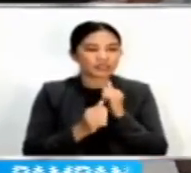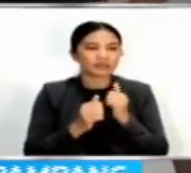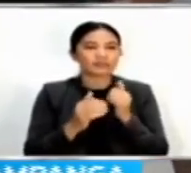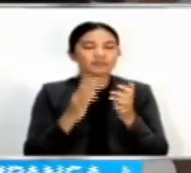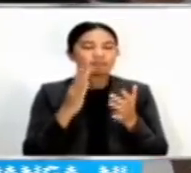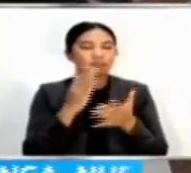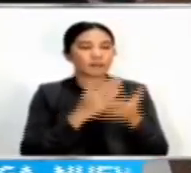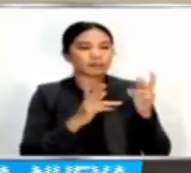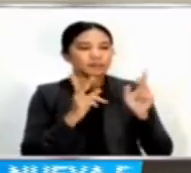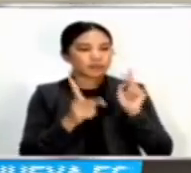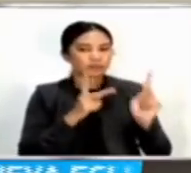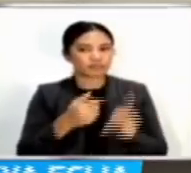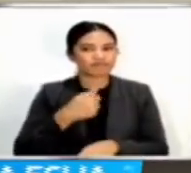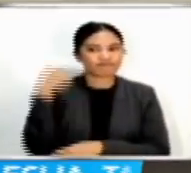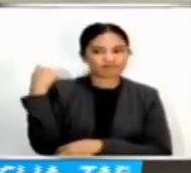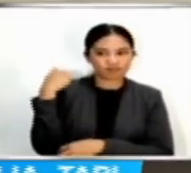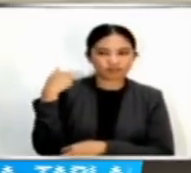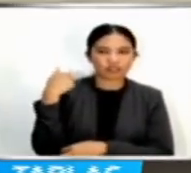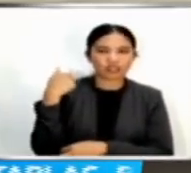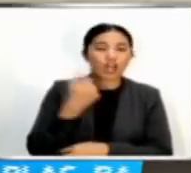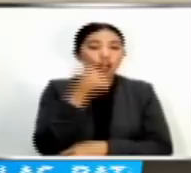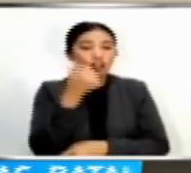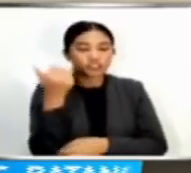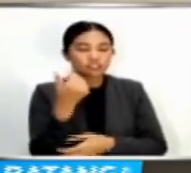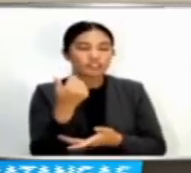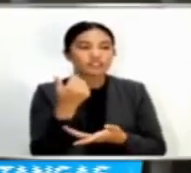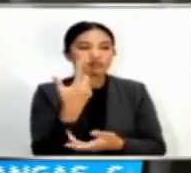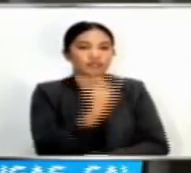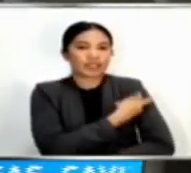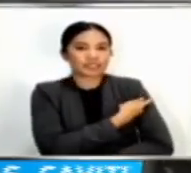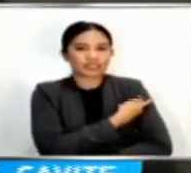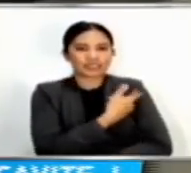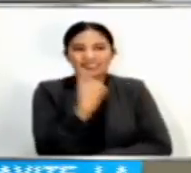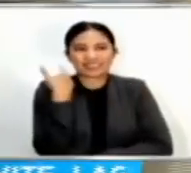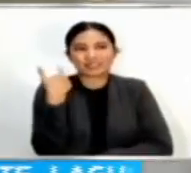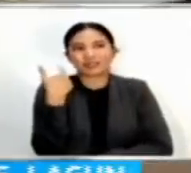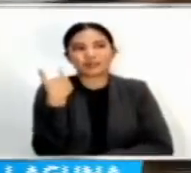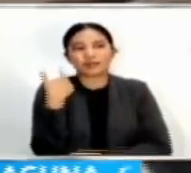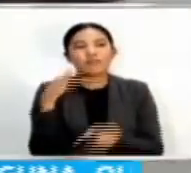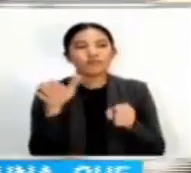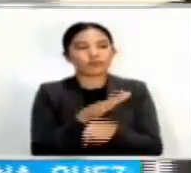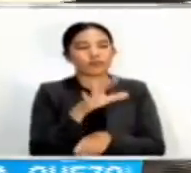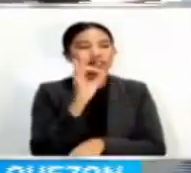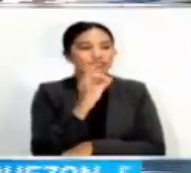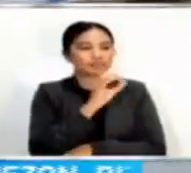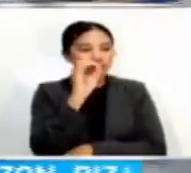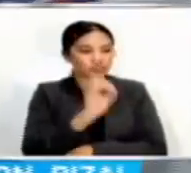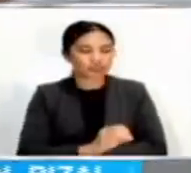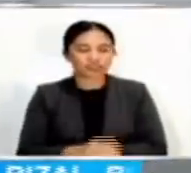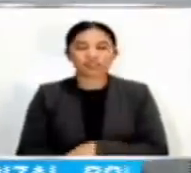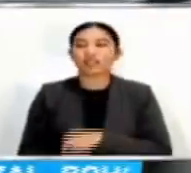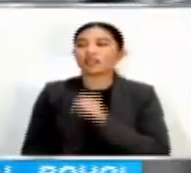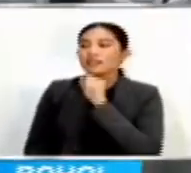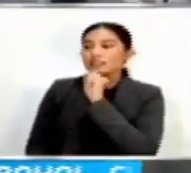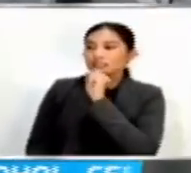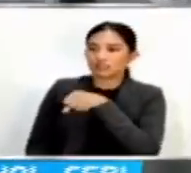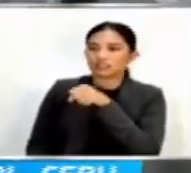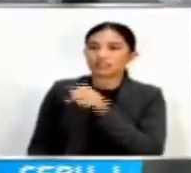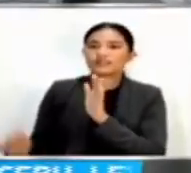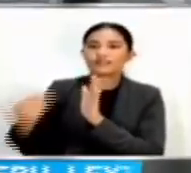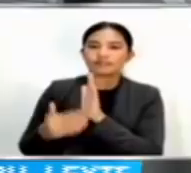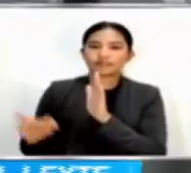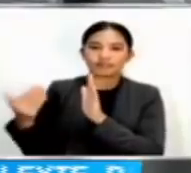Ano ho ang inyong tingin dyan? Yes, paulit-ulit natin pinapanawagan sa ating mga